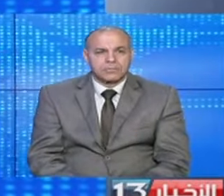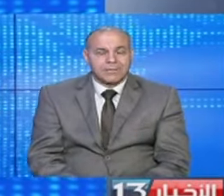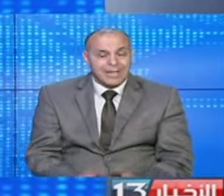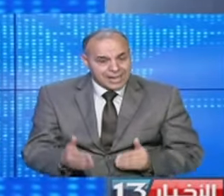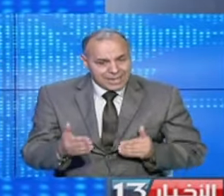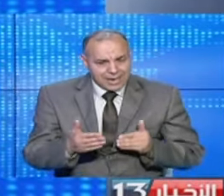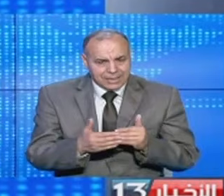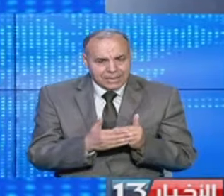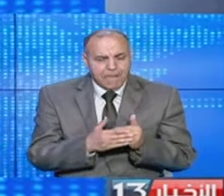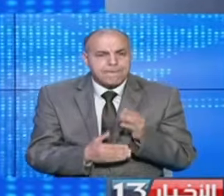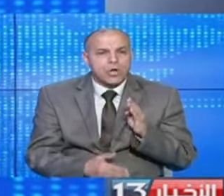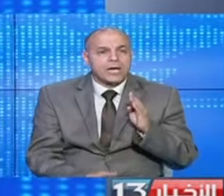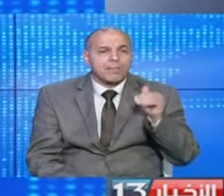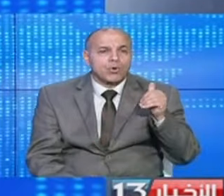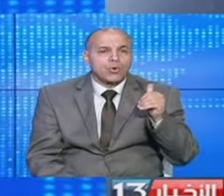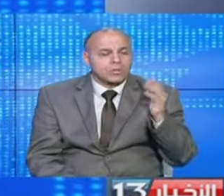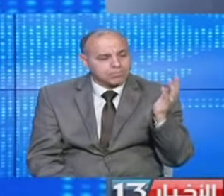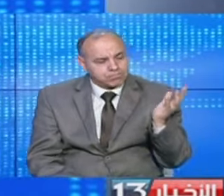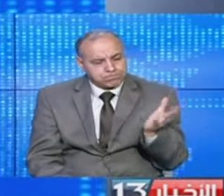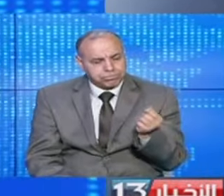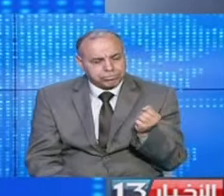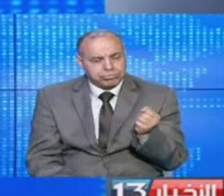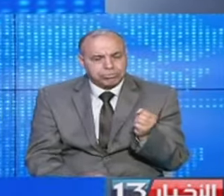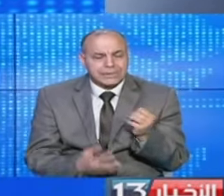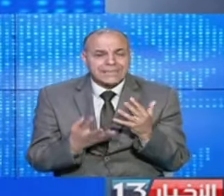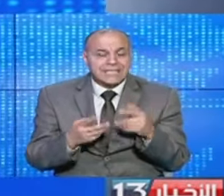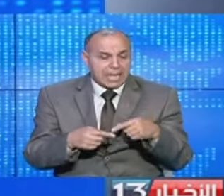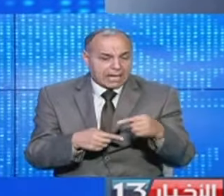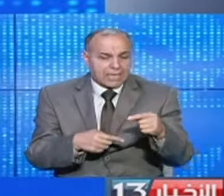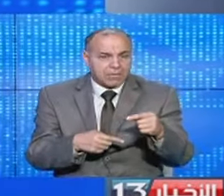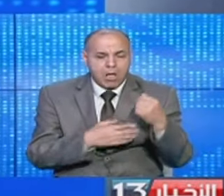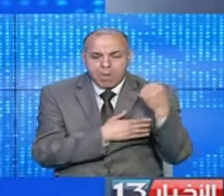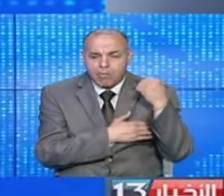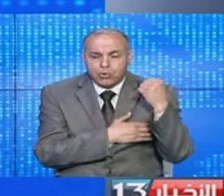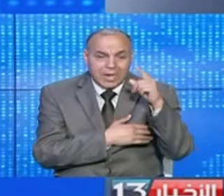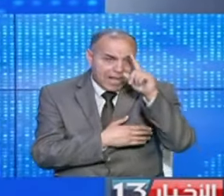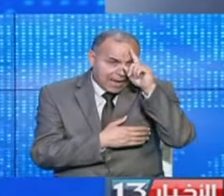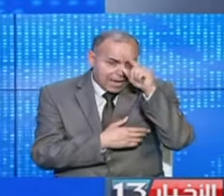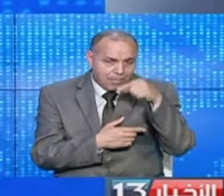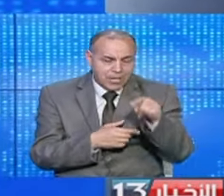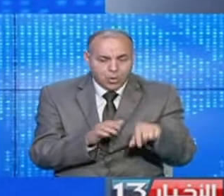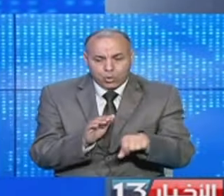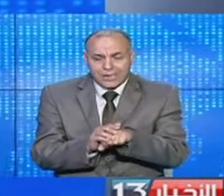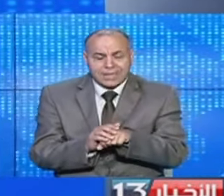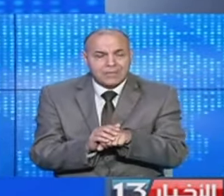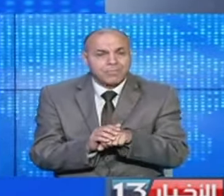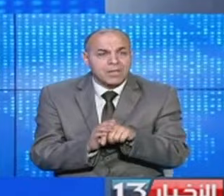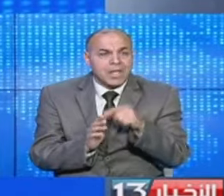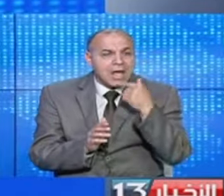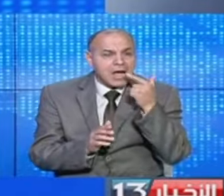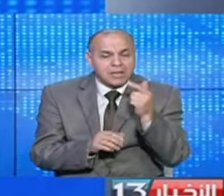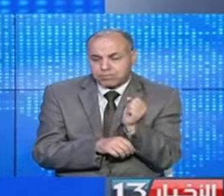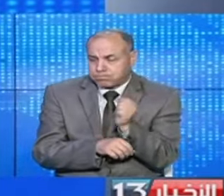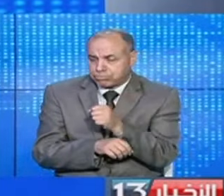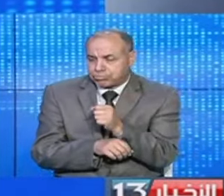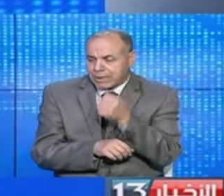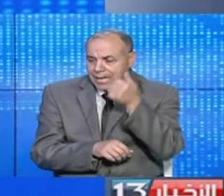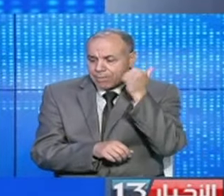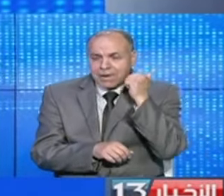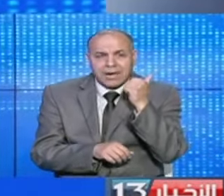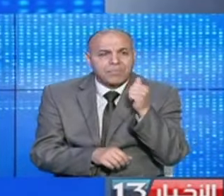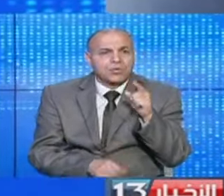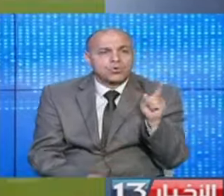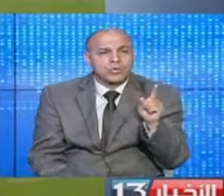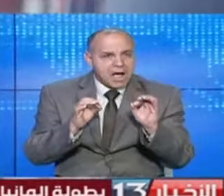اقترب بايرن ميونخ من الفوز التاسع على التوالي بالبطولة الألمانية لكرة القدم عندما تغلب على